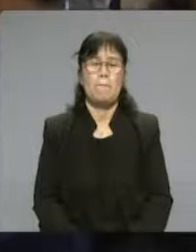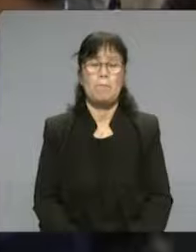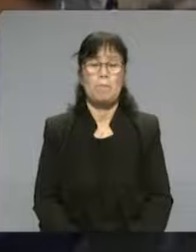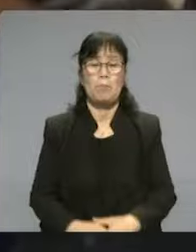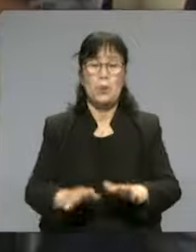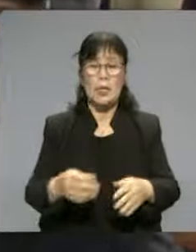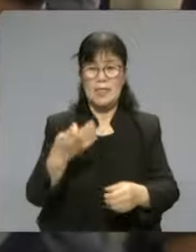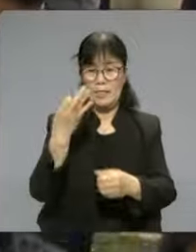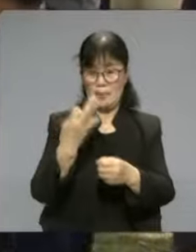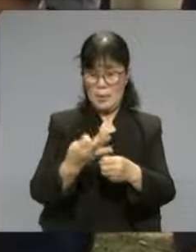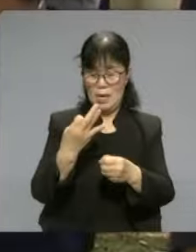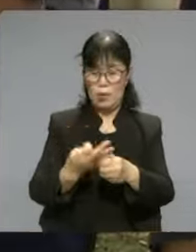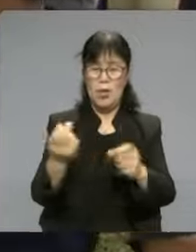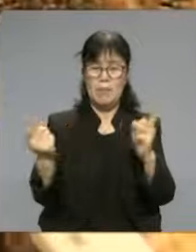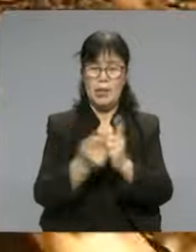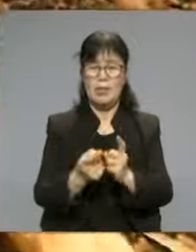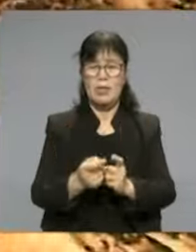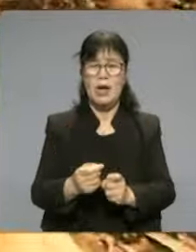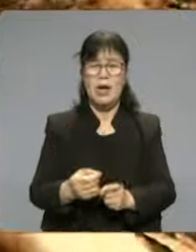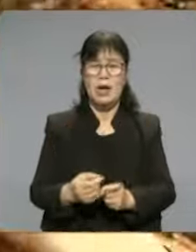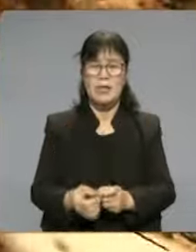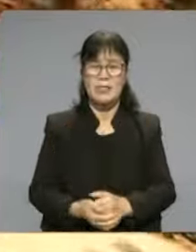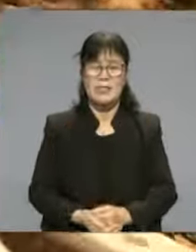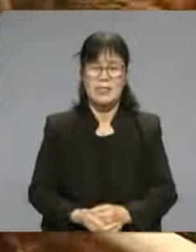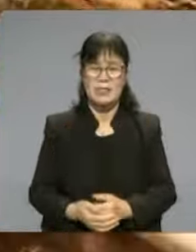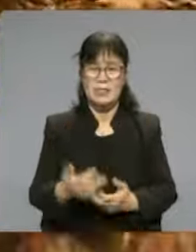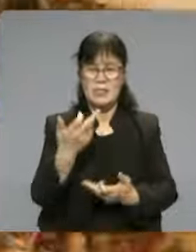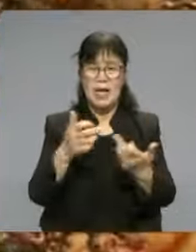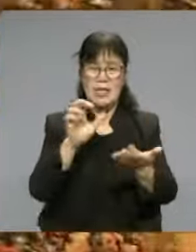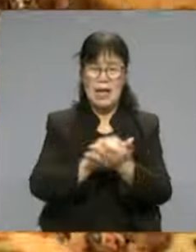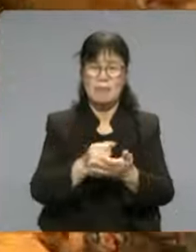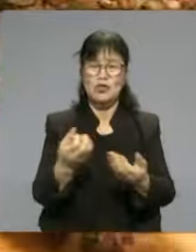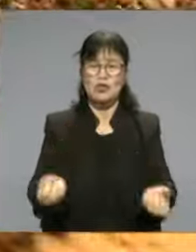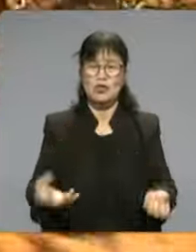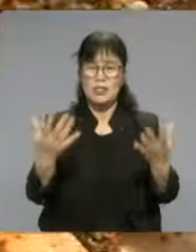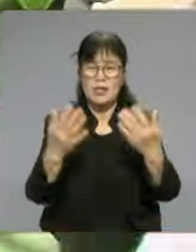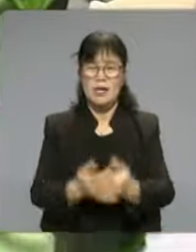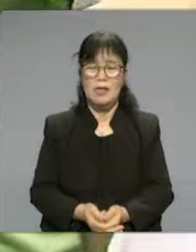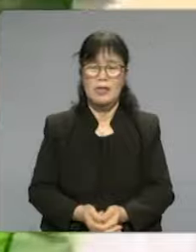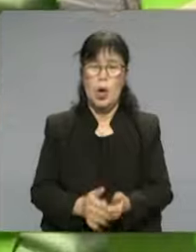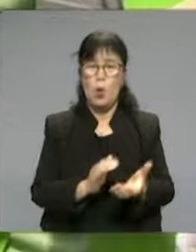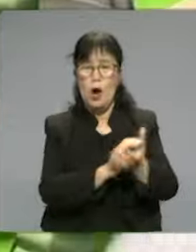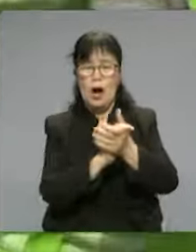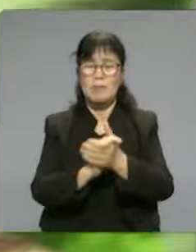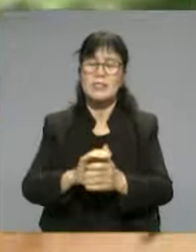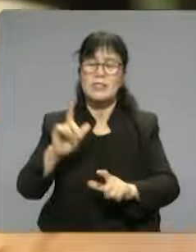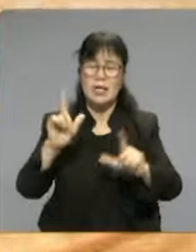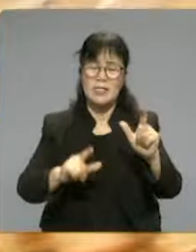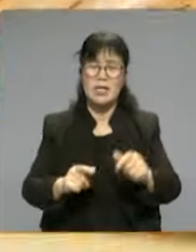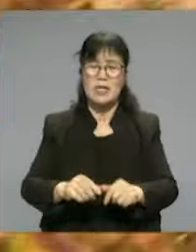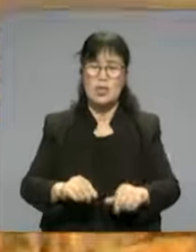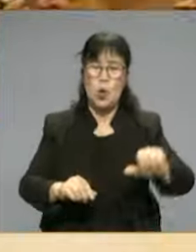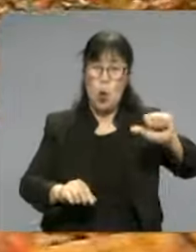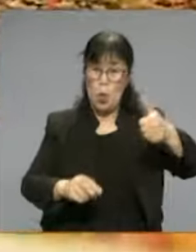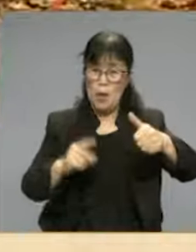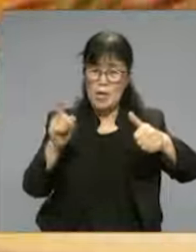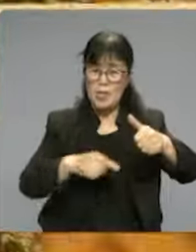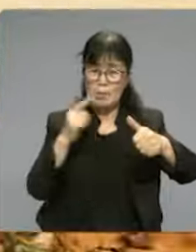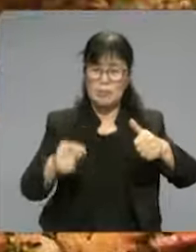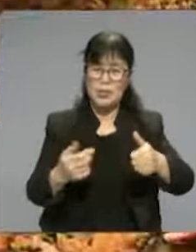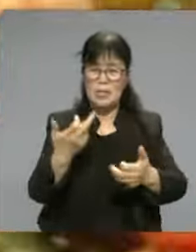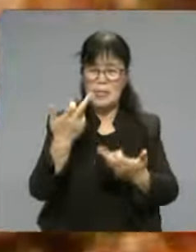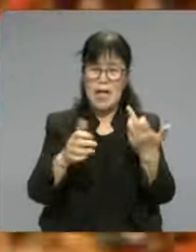올해로 14회째를 만는 양평 용문산 산나물 축제 양평의 화합을 상징하는 초대형 500인분 산나물